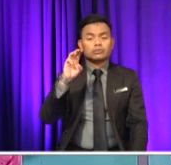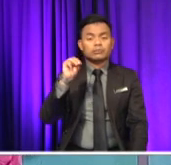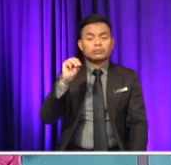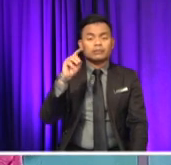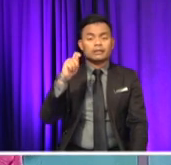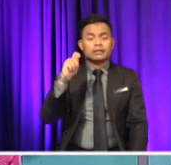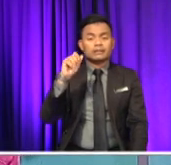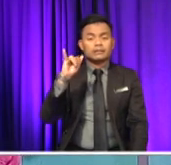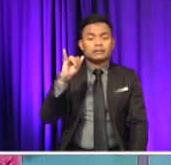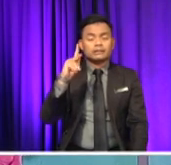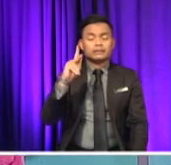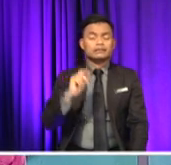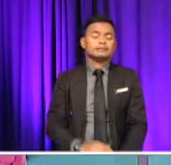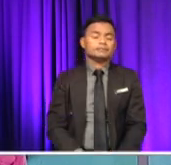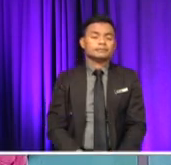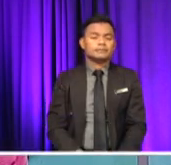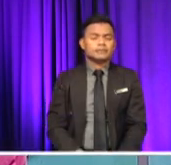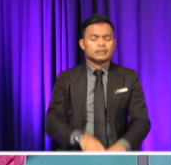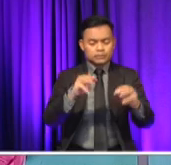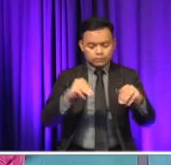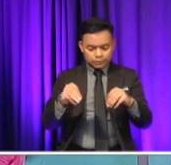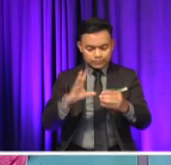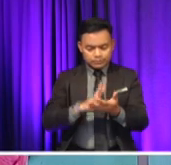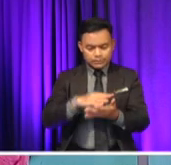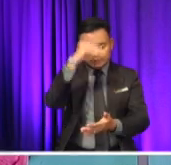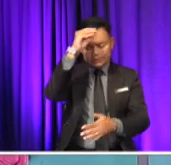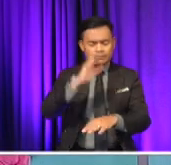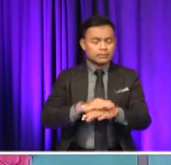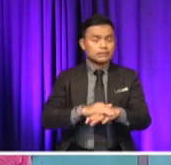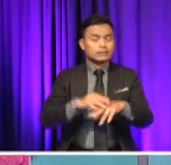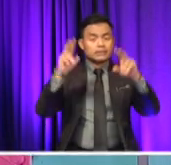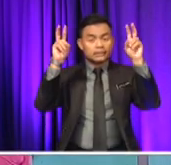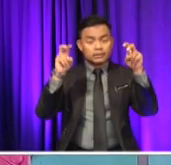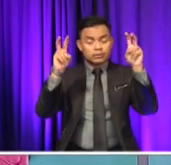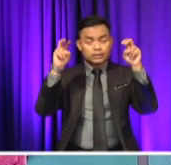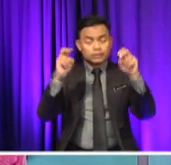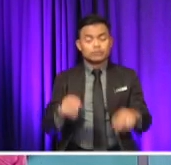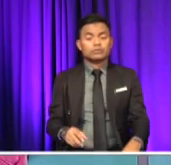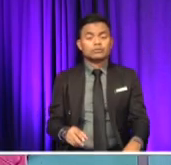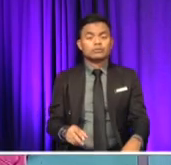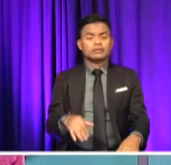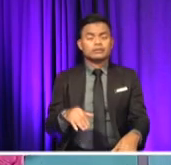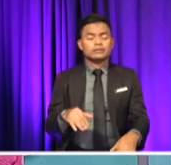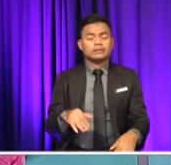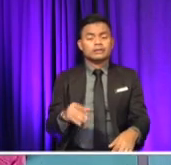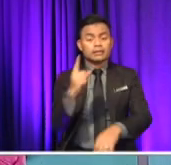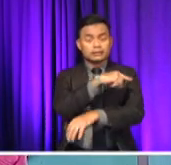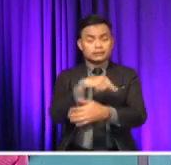banyak tajuk-tajuk ini antara topinya lah hari ini kita akan mulai gaji sistem energi